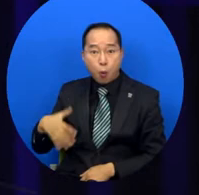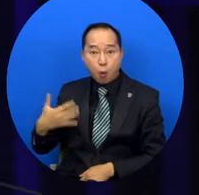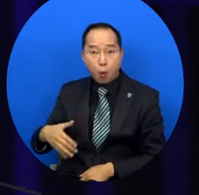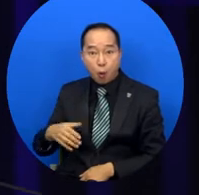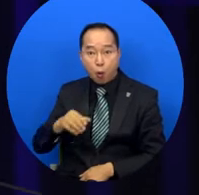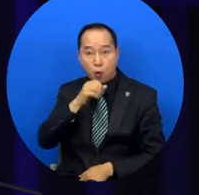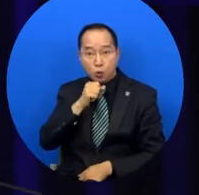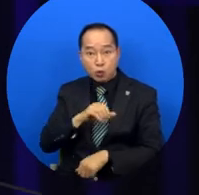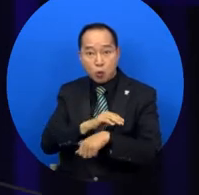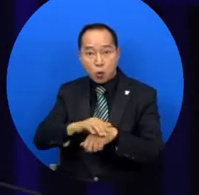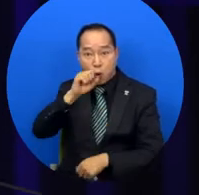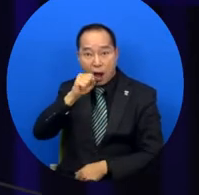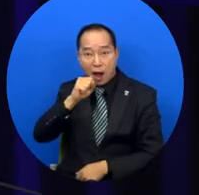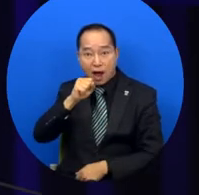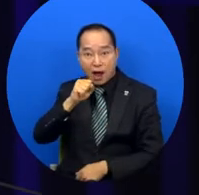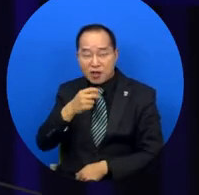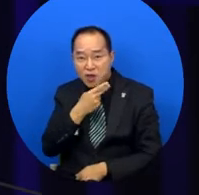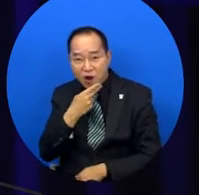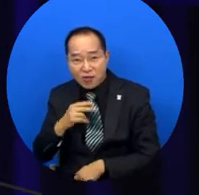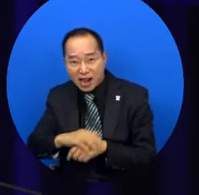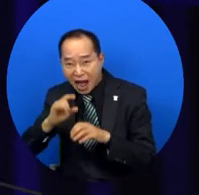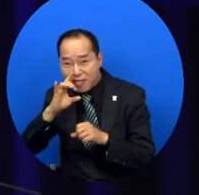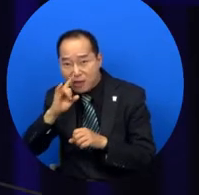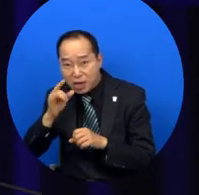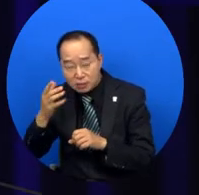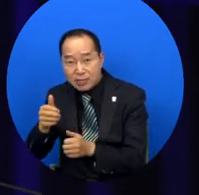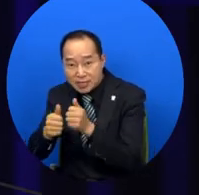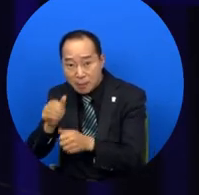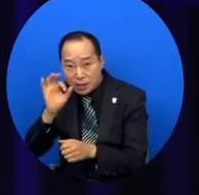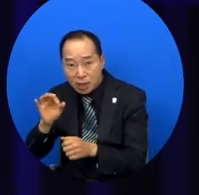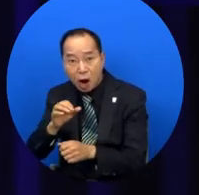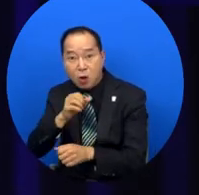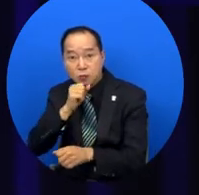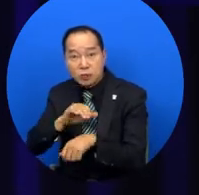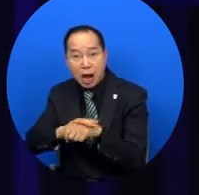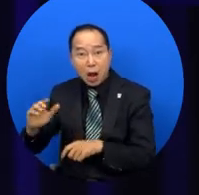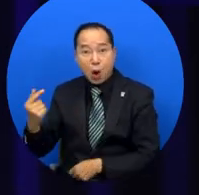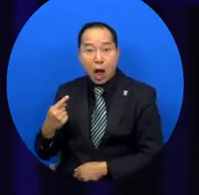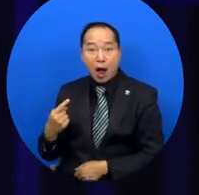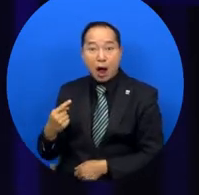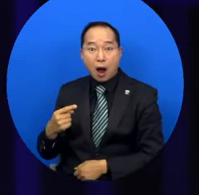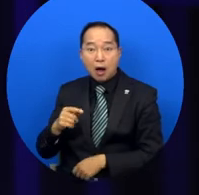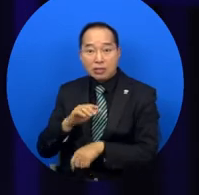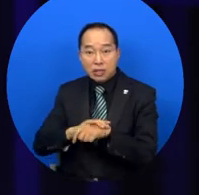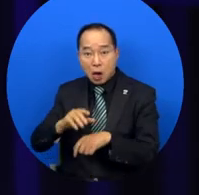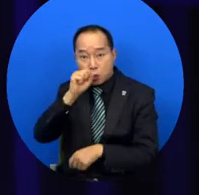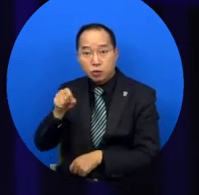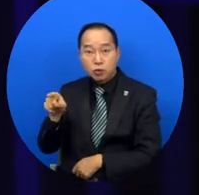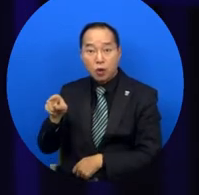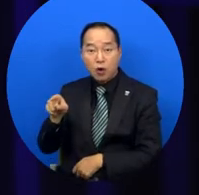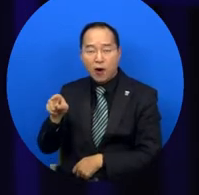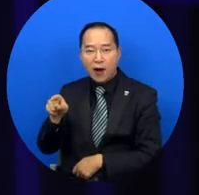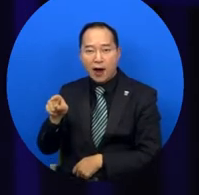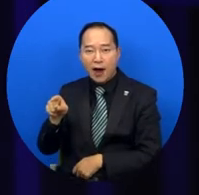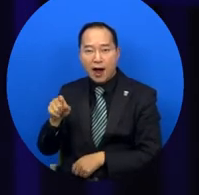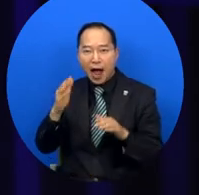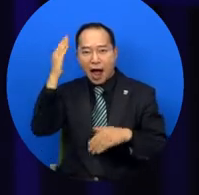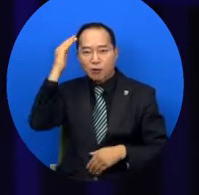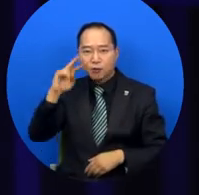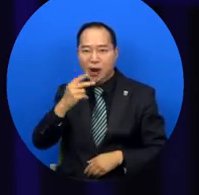상위 3% 정도 나왔어요. 생각지도 못할 정도로 잘 나왔어요. 영어도 잘 안 되는데 시험 친 건데 그 제가 그 시험을 딱 받는 순간 마음이